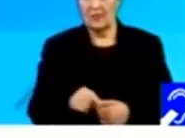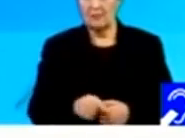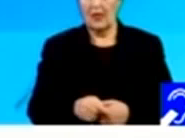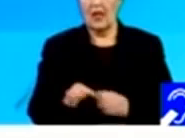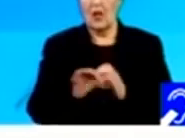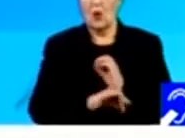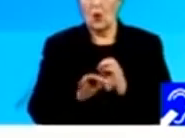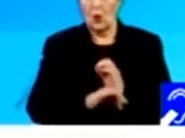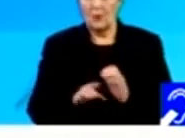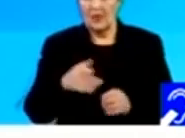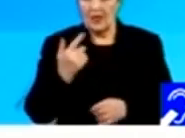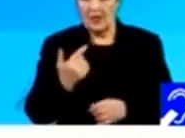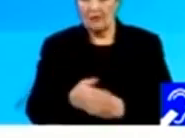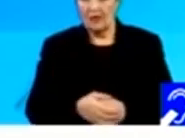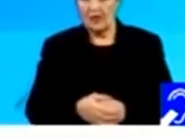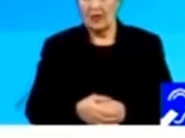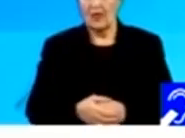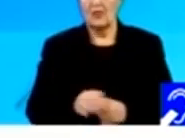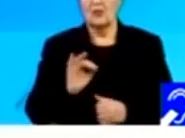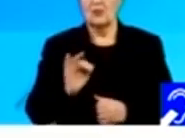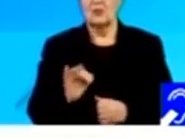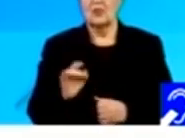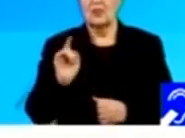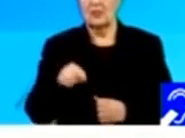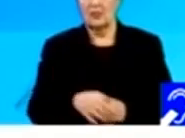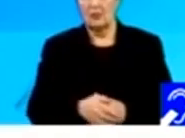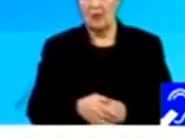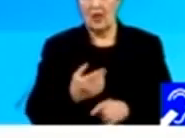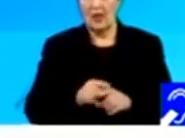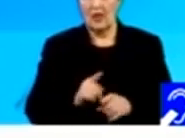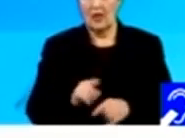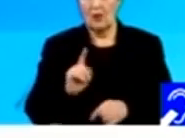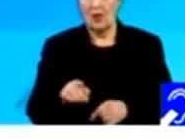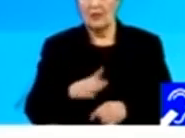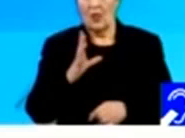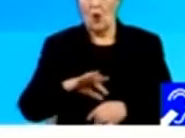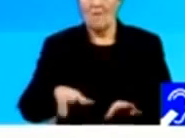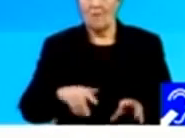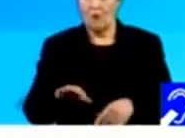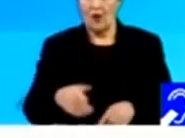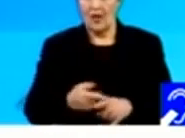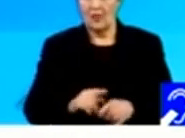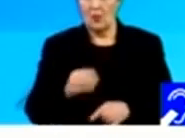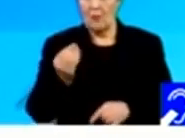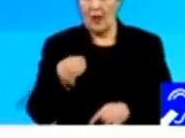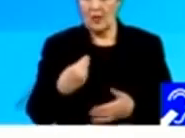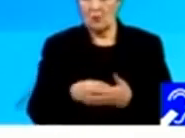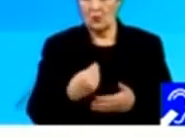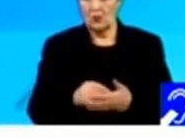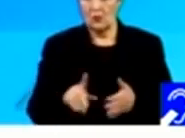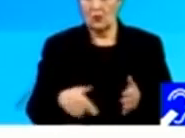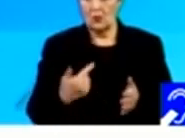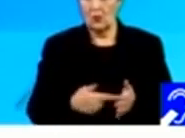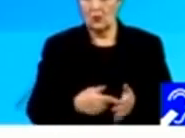combaterea corupției, de eradicarea corupției și a schemelor care, pe baza cărora s-au furat sau sifonat banii din bugetul